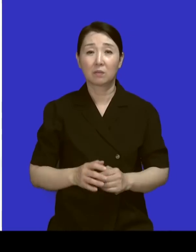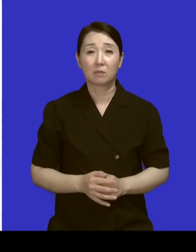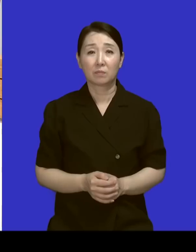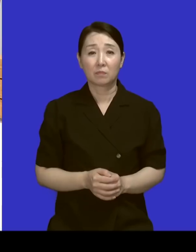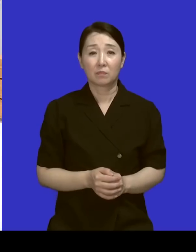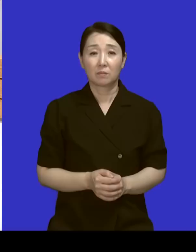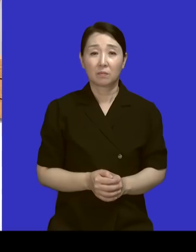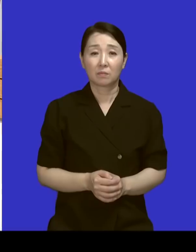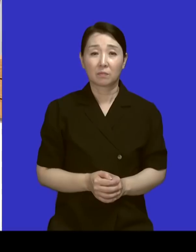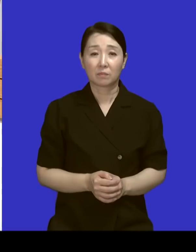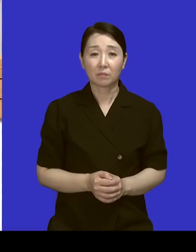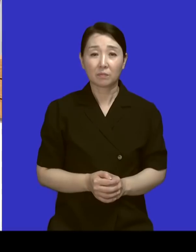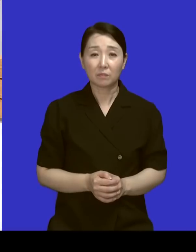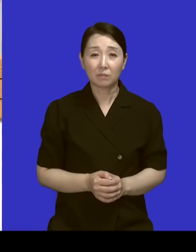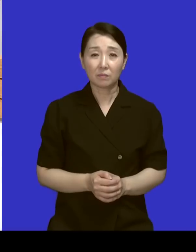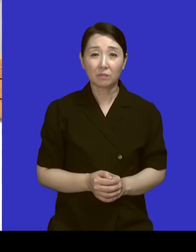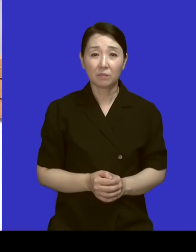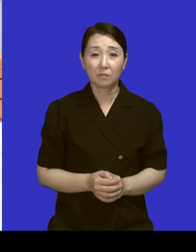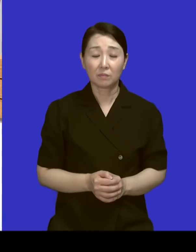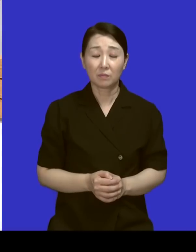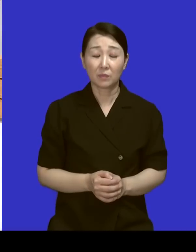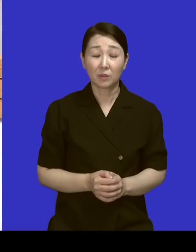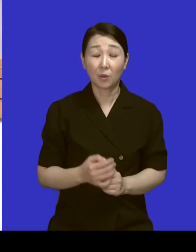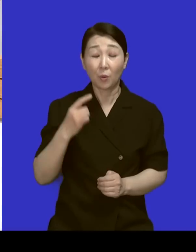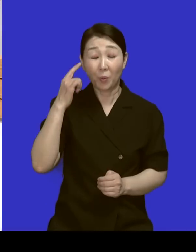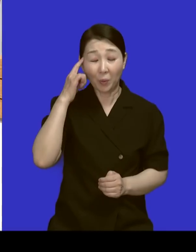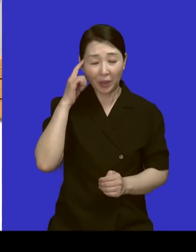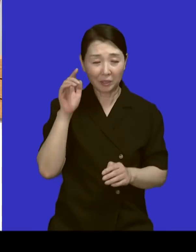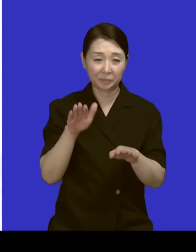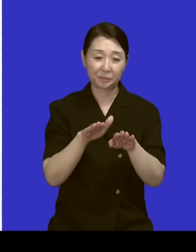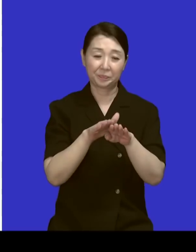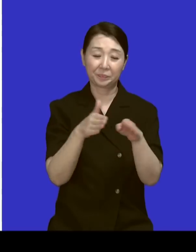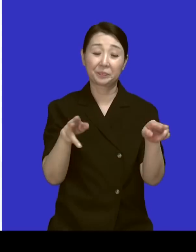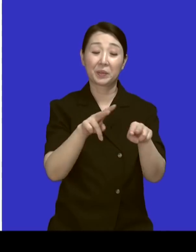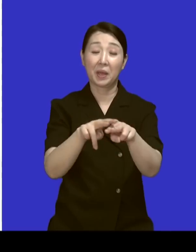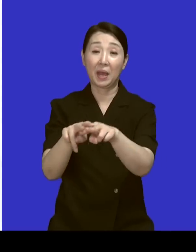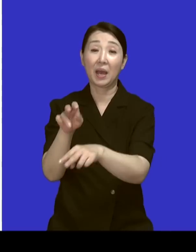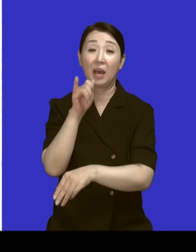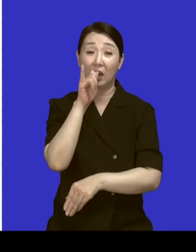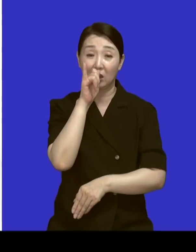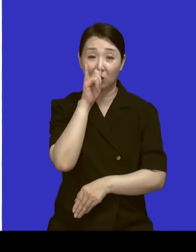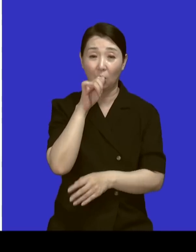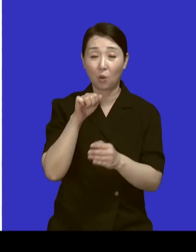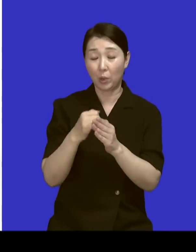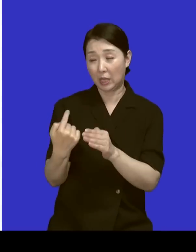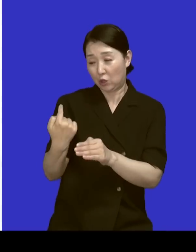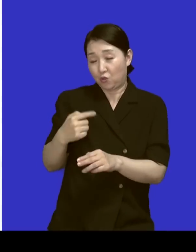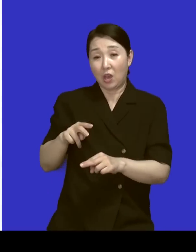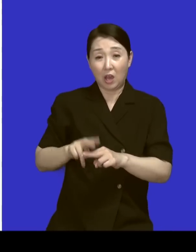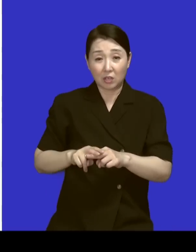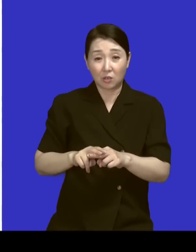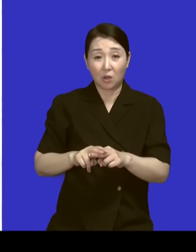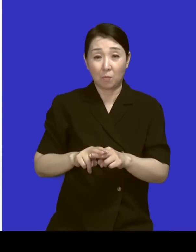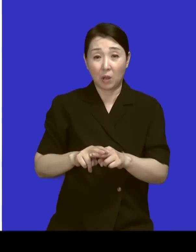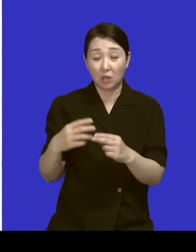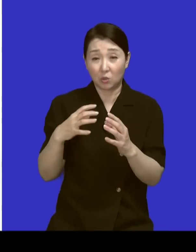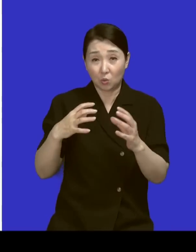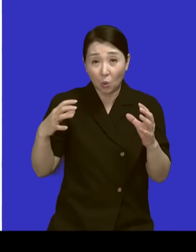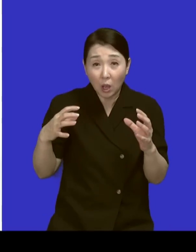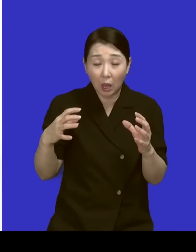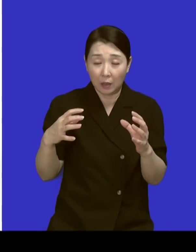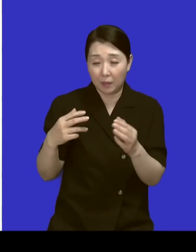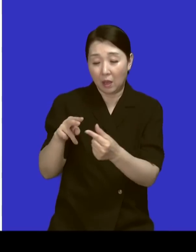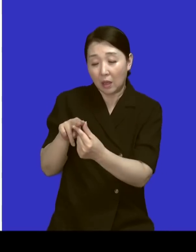이제 키순으로 이제 아이들을 앉혔거든요, 예, 선생님이. 그렇죠. 예. 근데 저는 뒤쪽에 앉다 보니까 덩치도 저만한 친구가 같이 짝꿍이